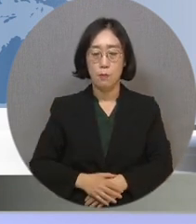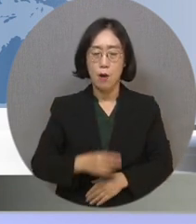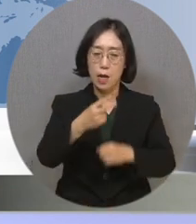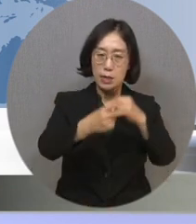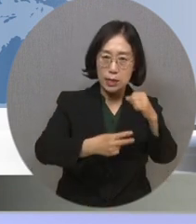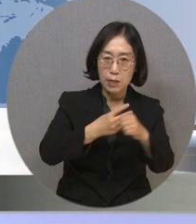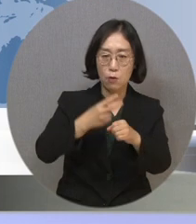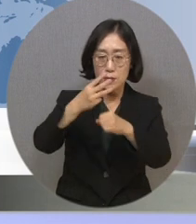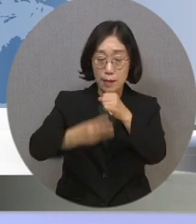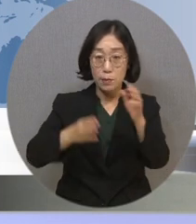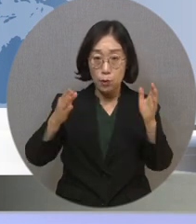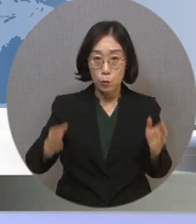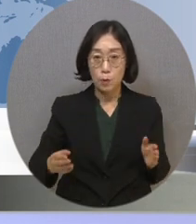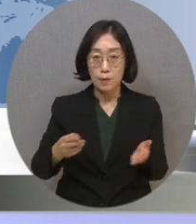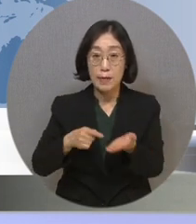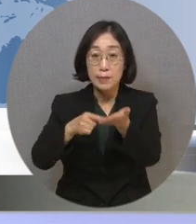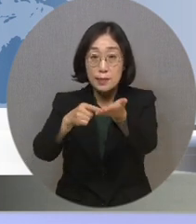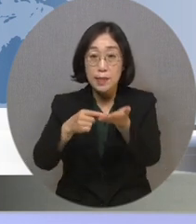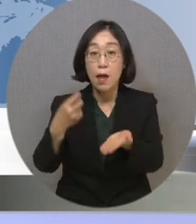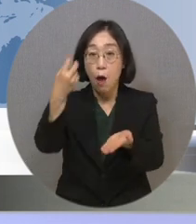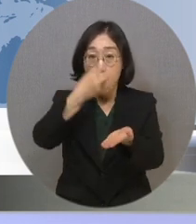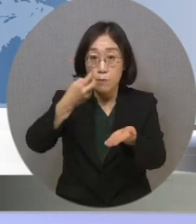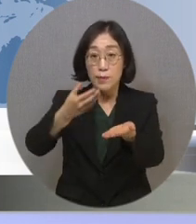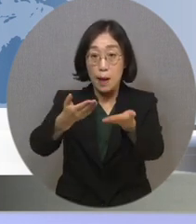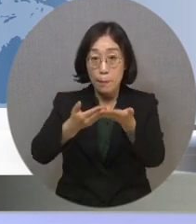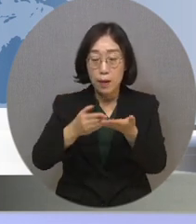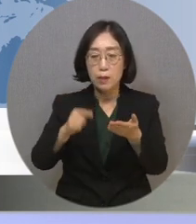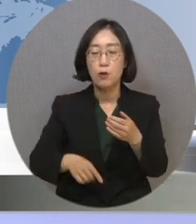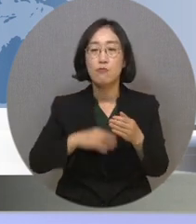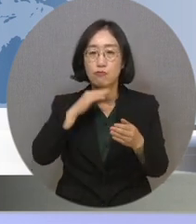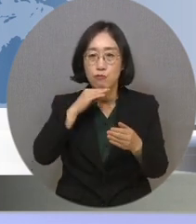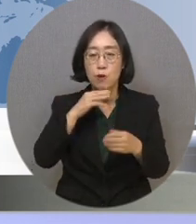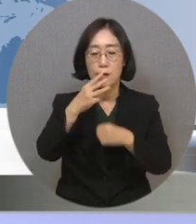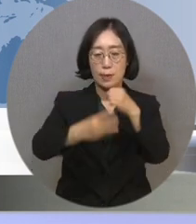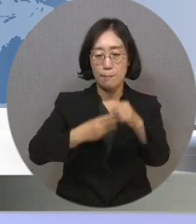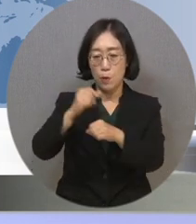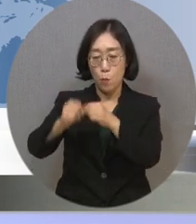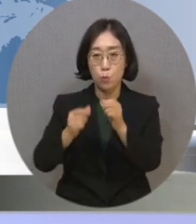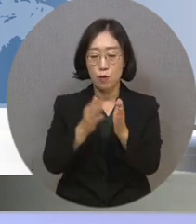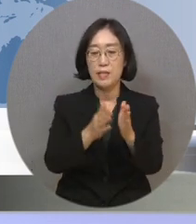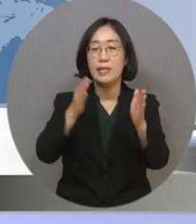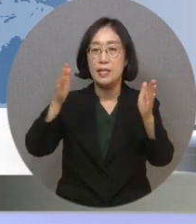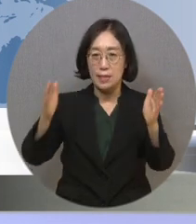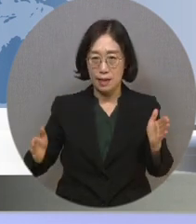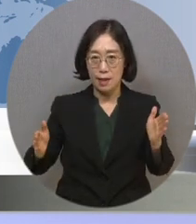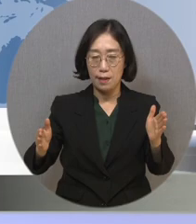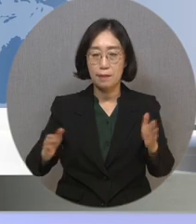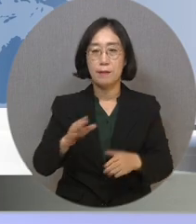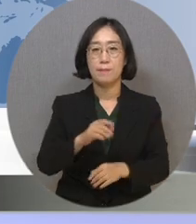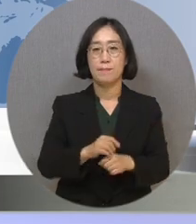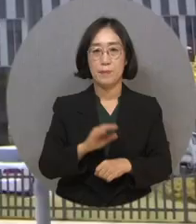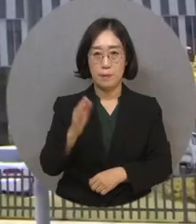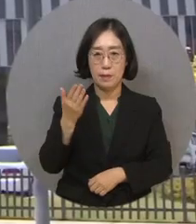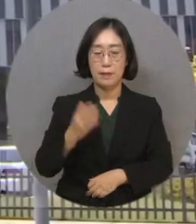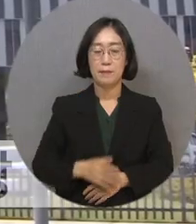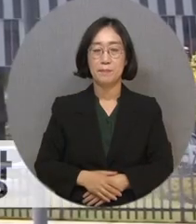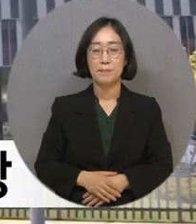3년 간격으로 받아야 했던 근로능력평가를 3년에서 5년 간격으로 받으면 됩니다.